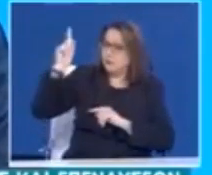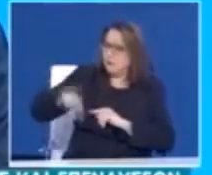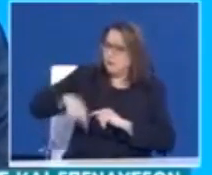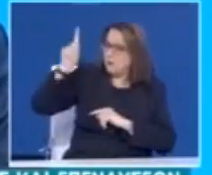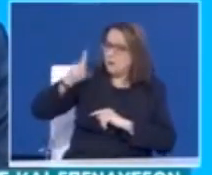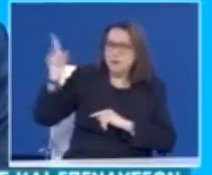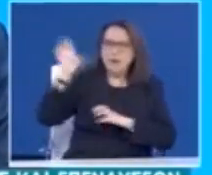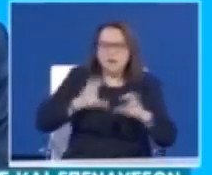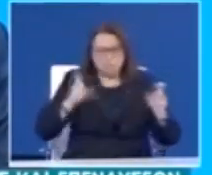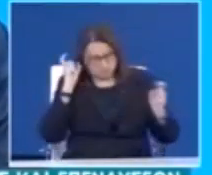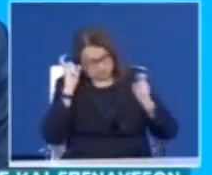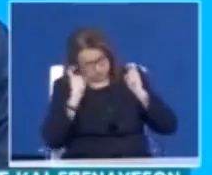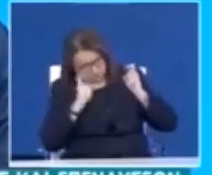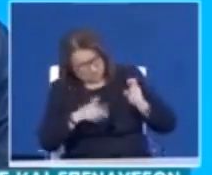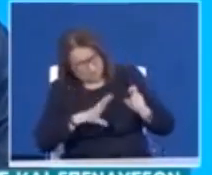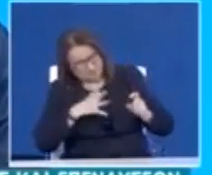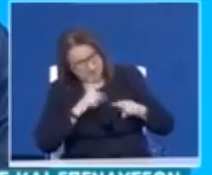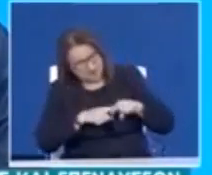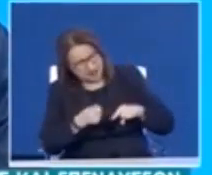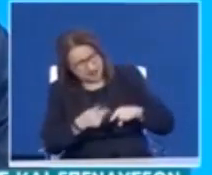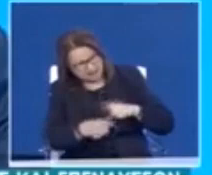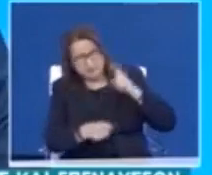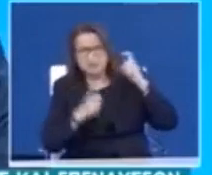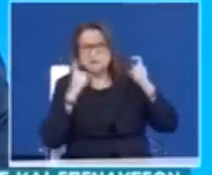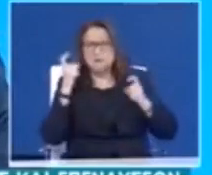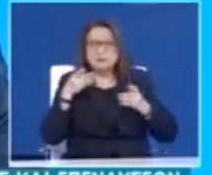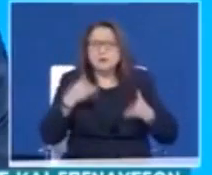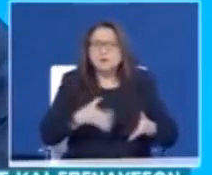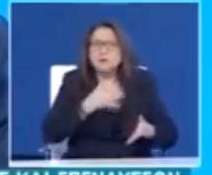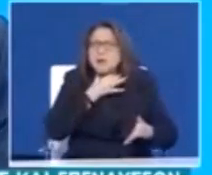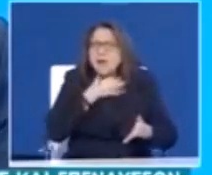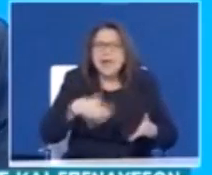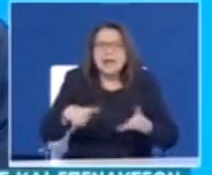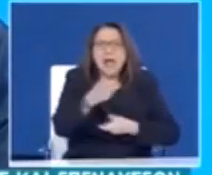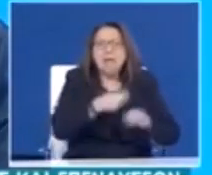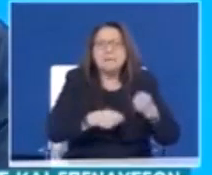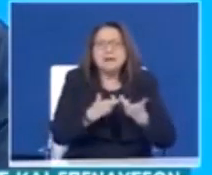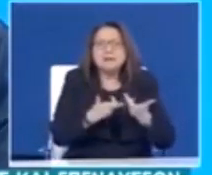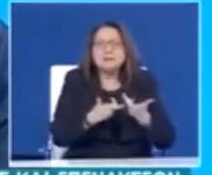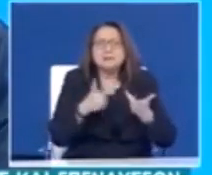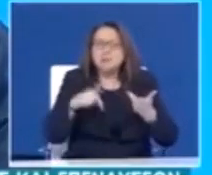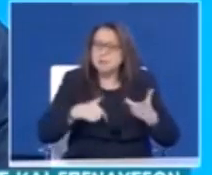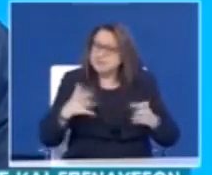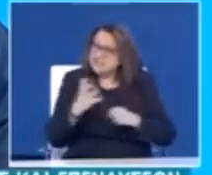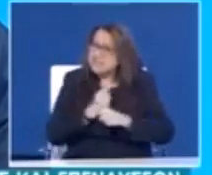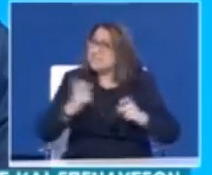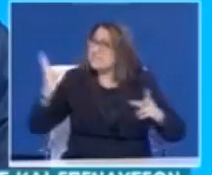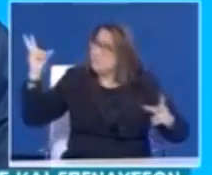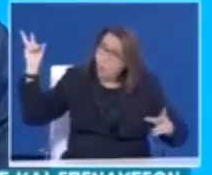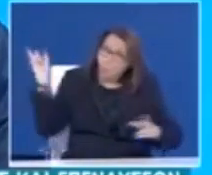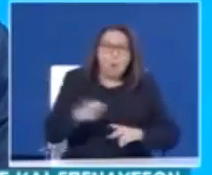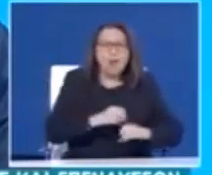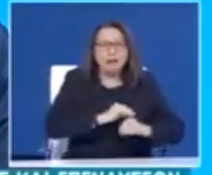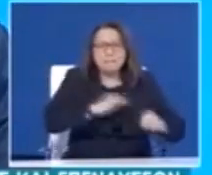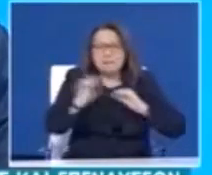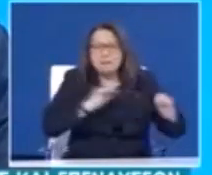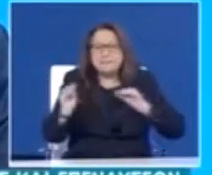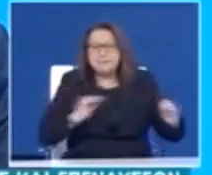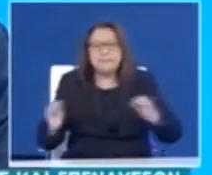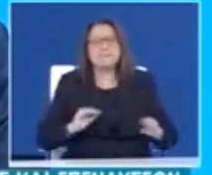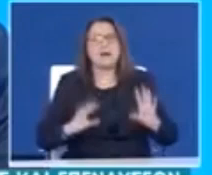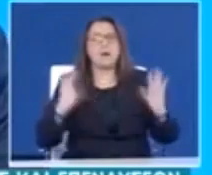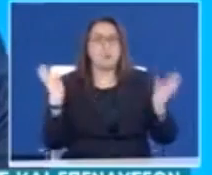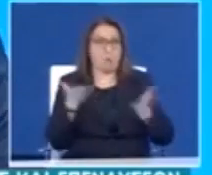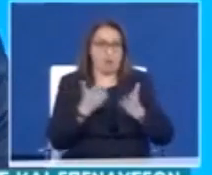επιχειρήσεις χρειάζονται πραγματικό χρήμα. Θέλω να πω όμως και ορισμένα πράγματα για την πορεία